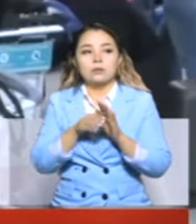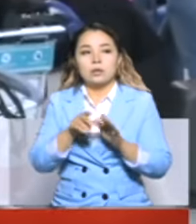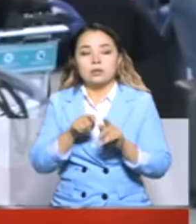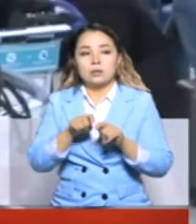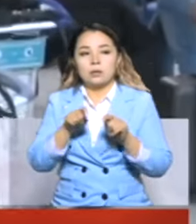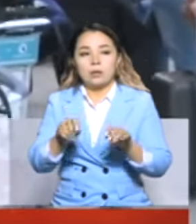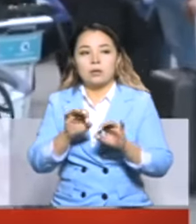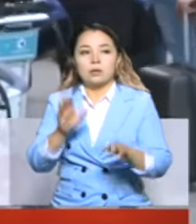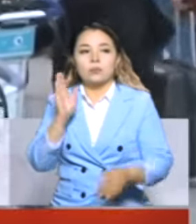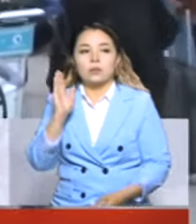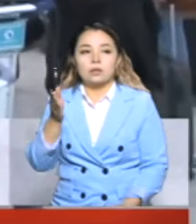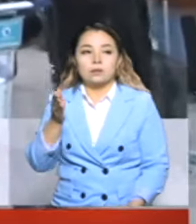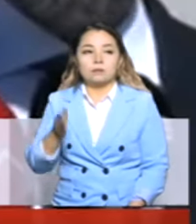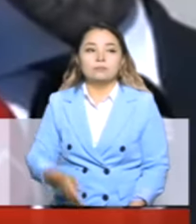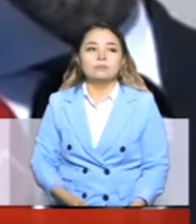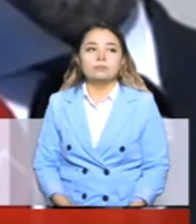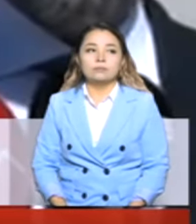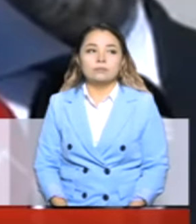салынады.